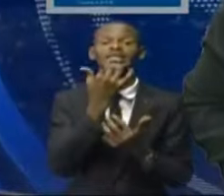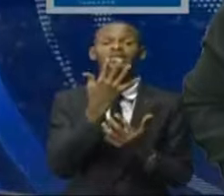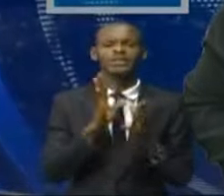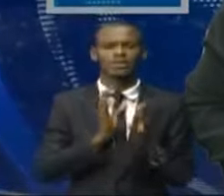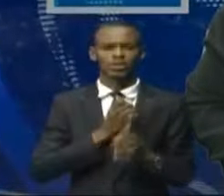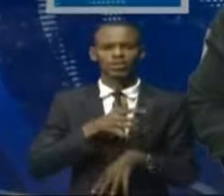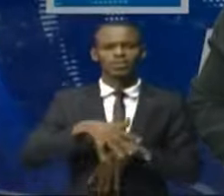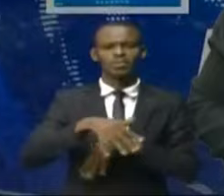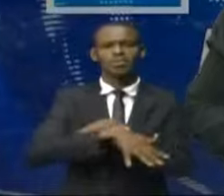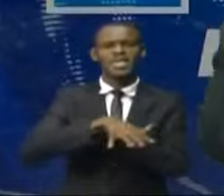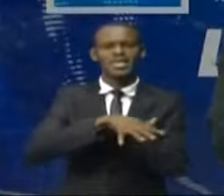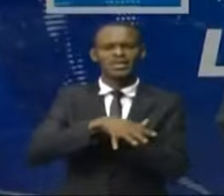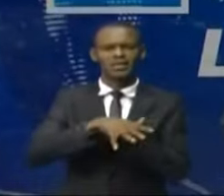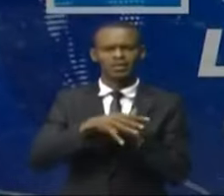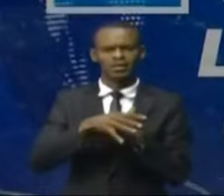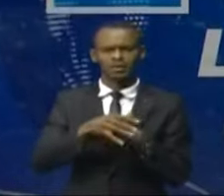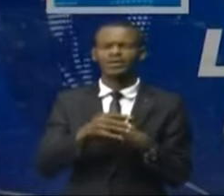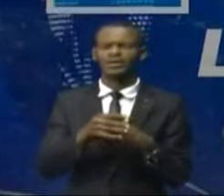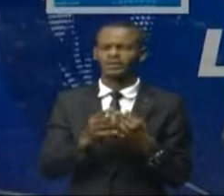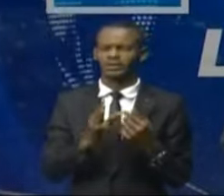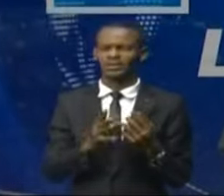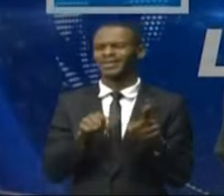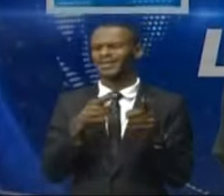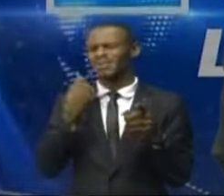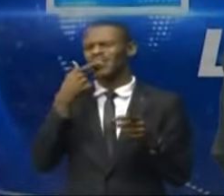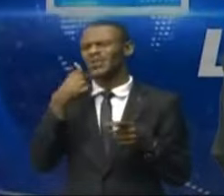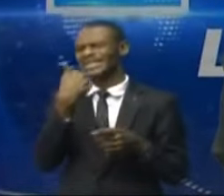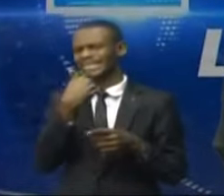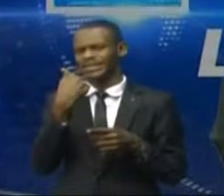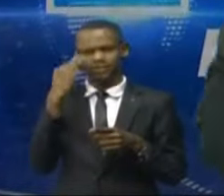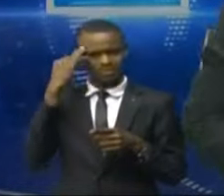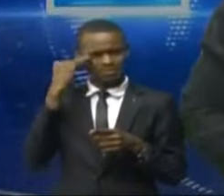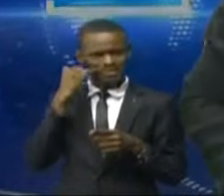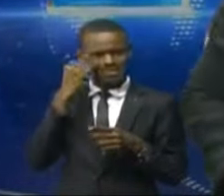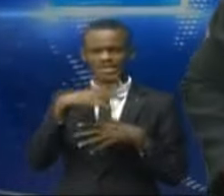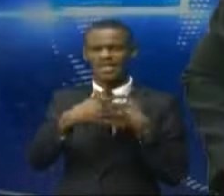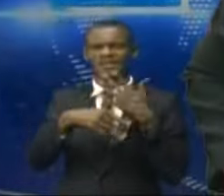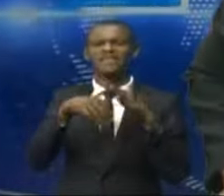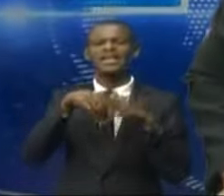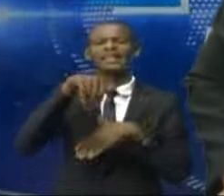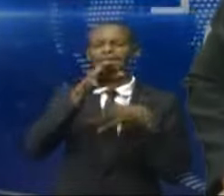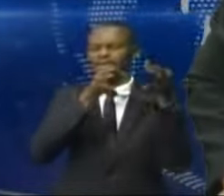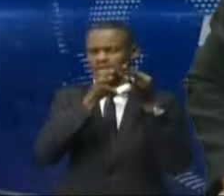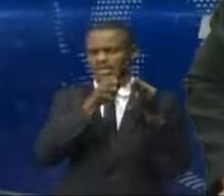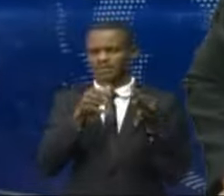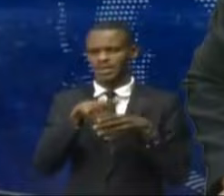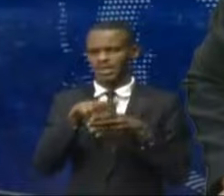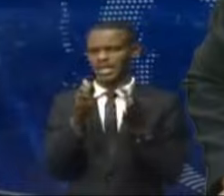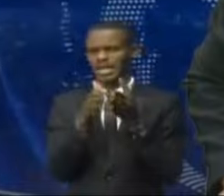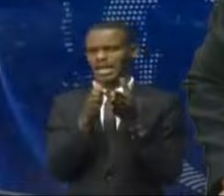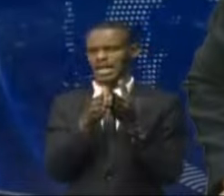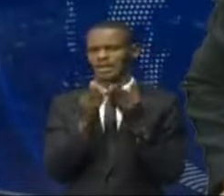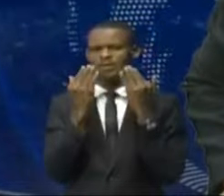d'une séance de travail avec des partenaires serbes. Nikol Sesepluka pour ce reportage.